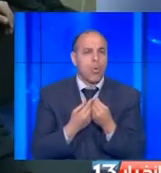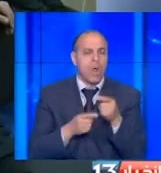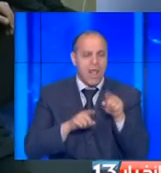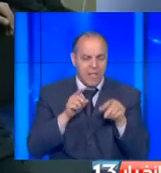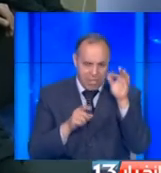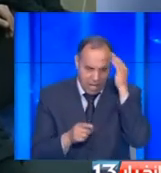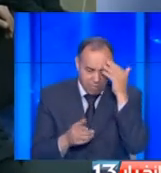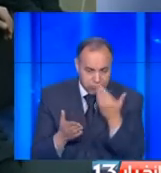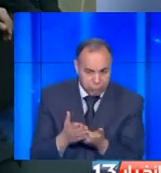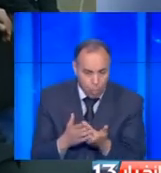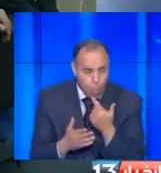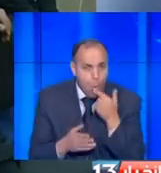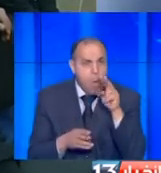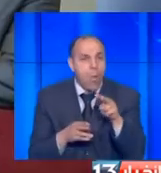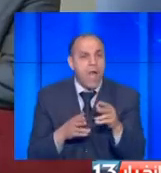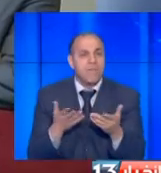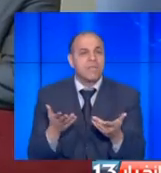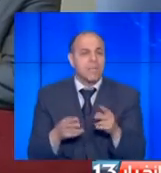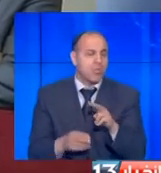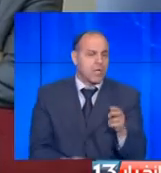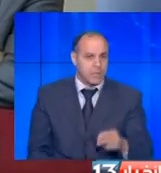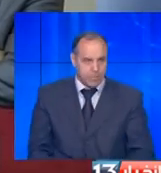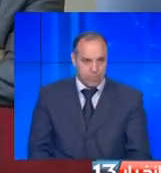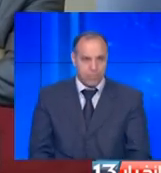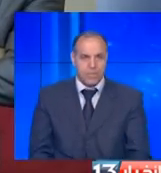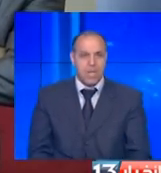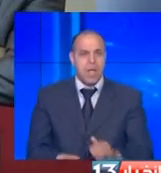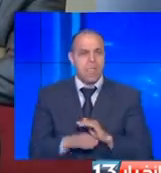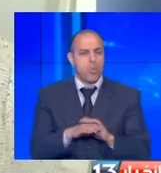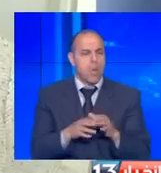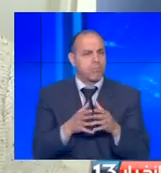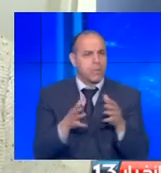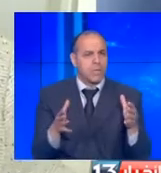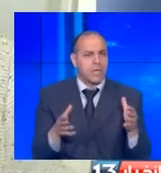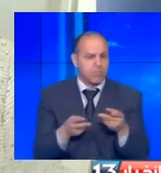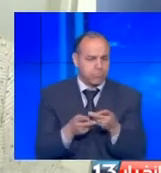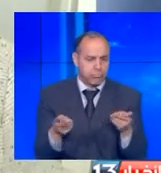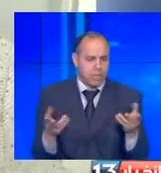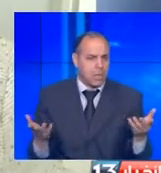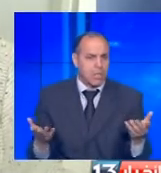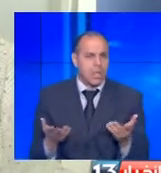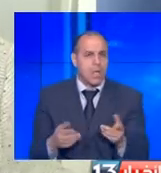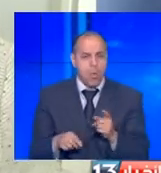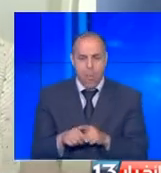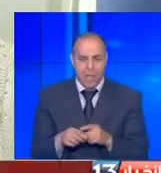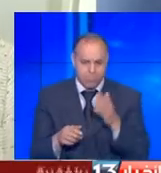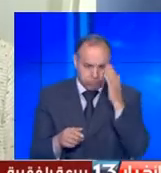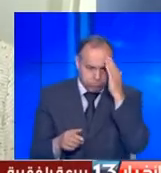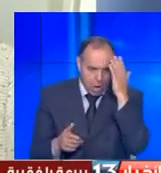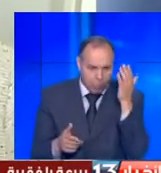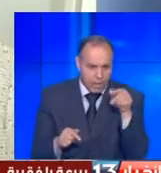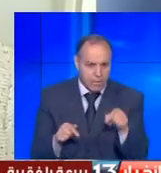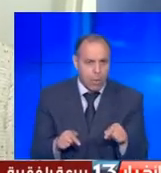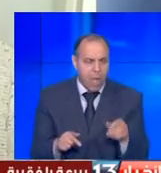الثقافي ورهاناته في ظل واقع متغير. هذا محور كبير، محور مطروح في مرحلة اللي فيها